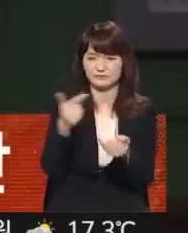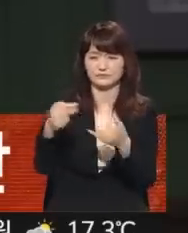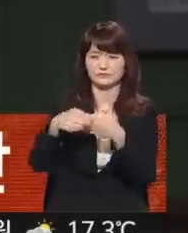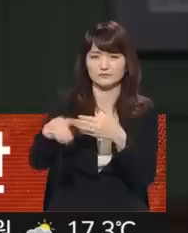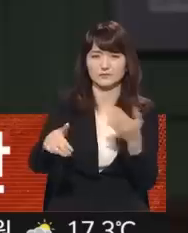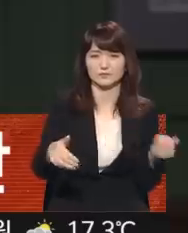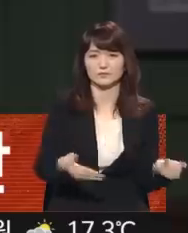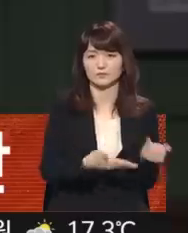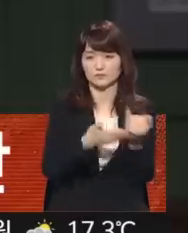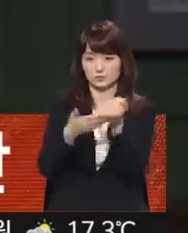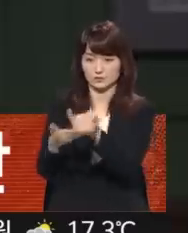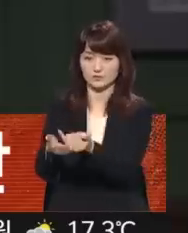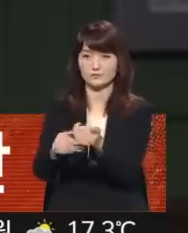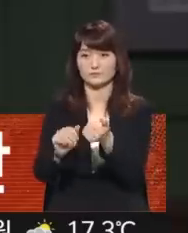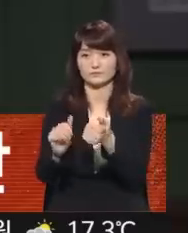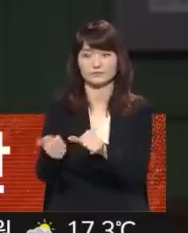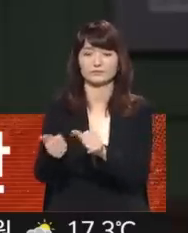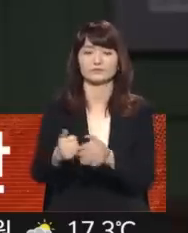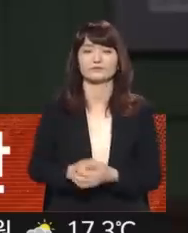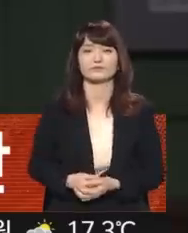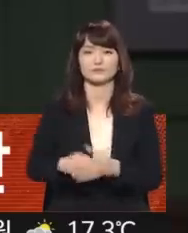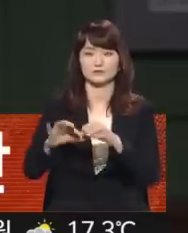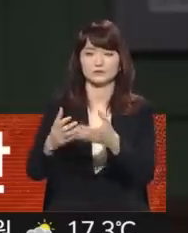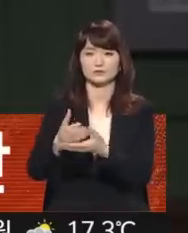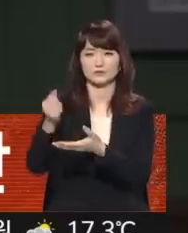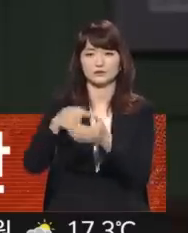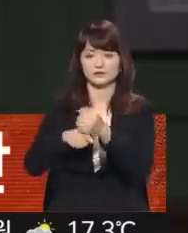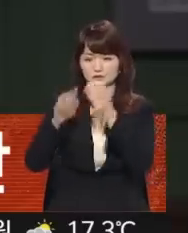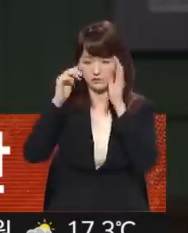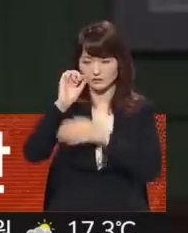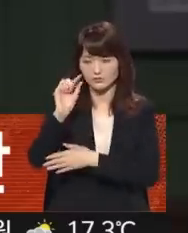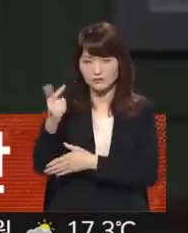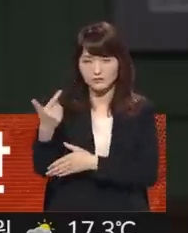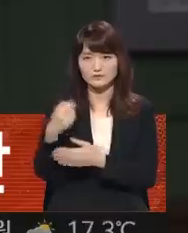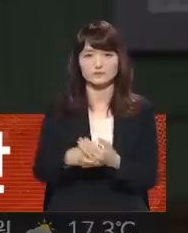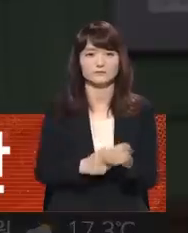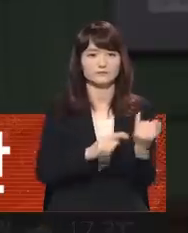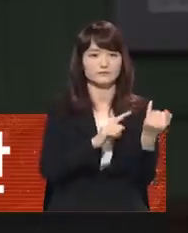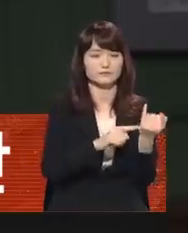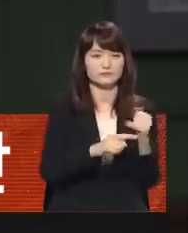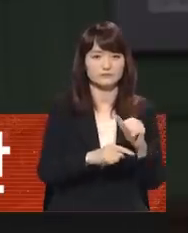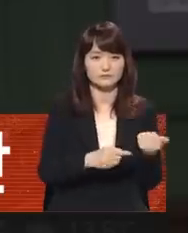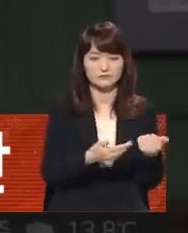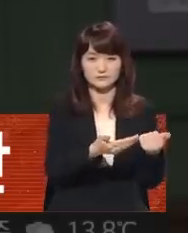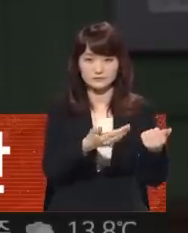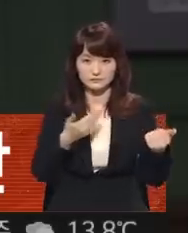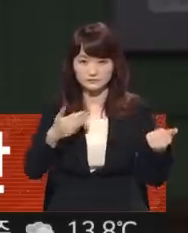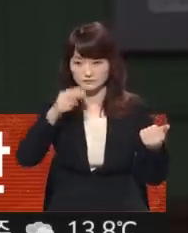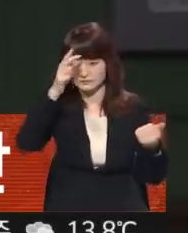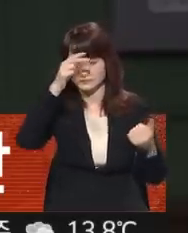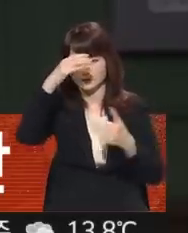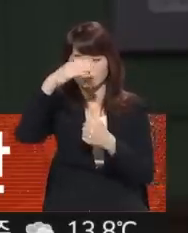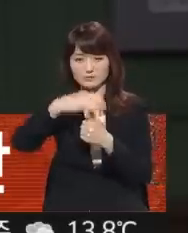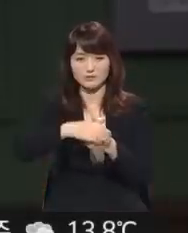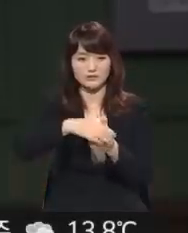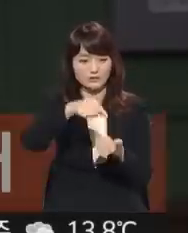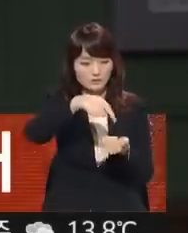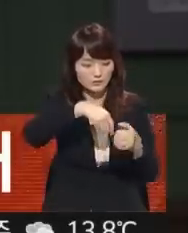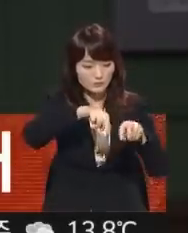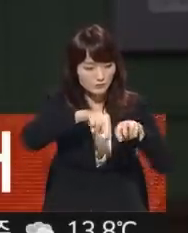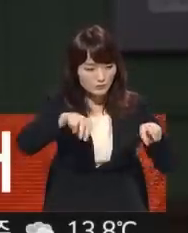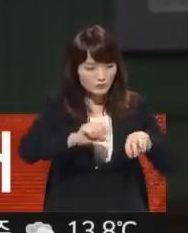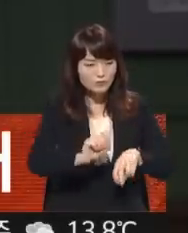숨졌습니다 국립과학수사연구원은 사랑이 사망 직후에 경찰 노래로 시신을 부검했습니다 하지만 사인을 밝히지